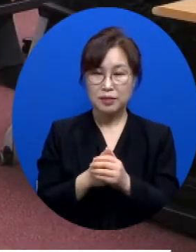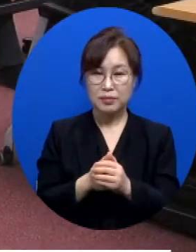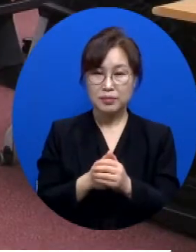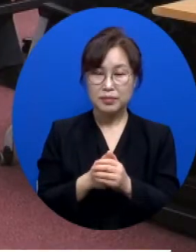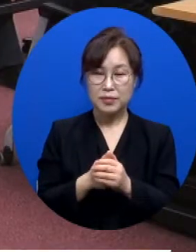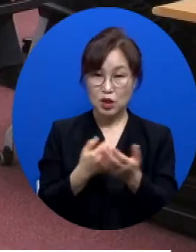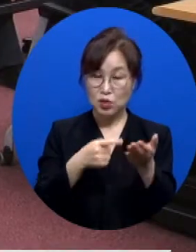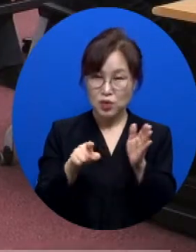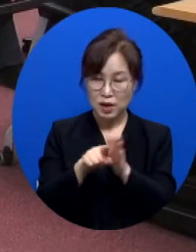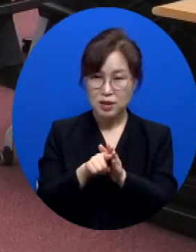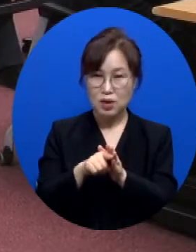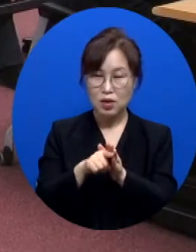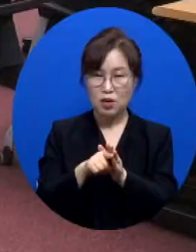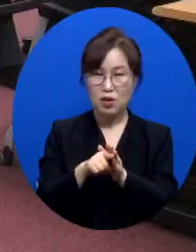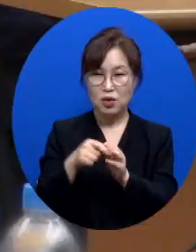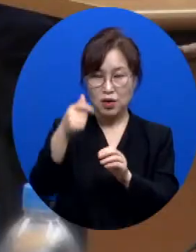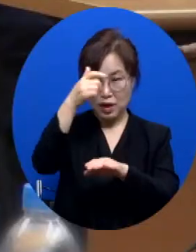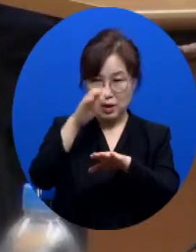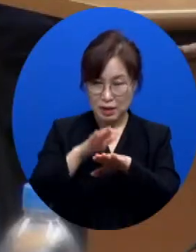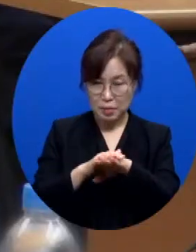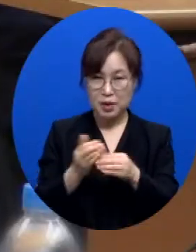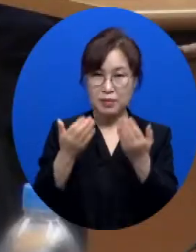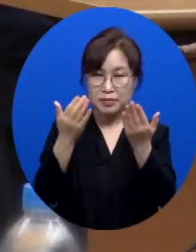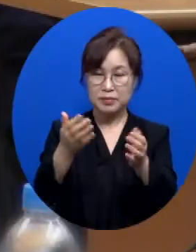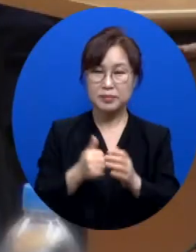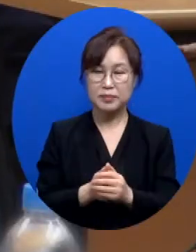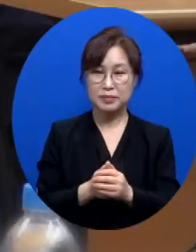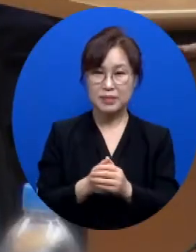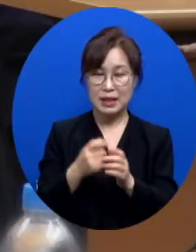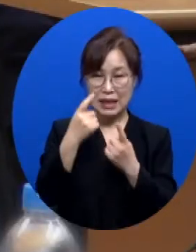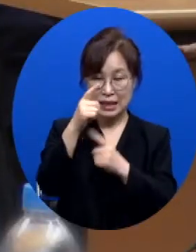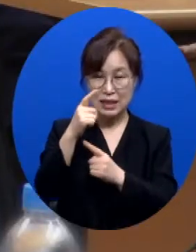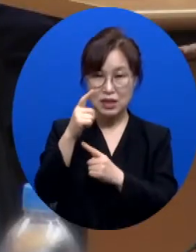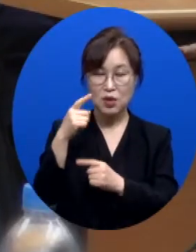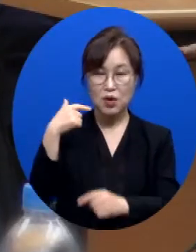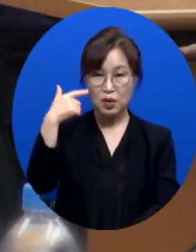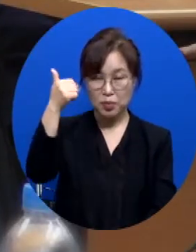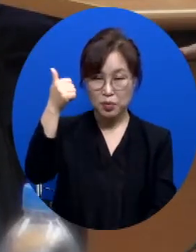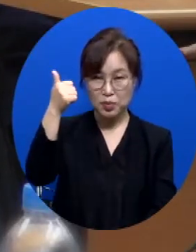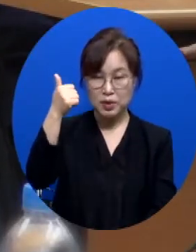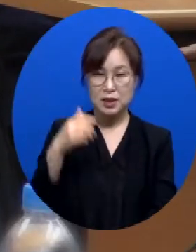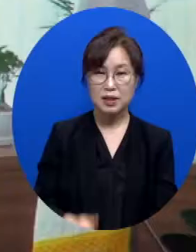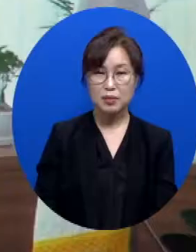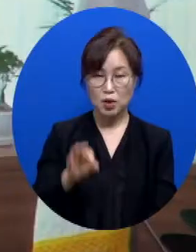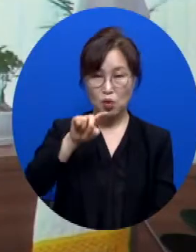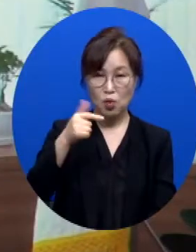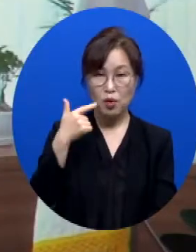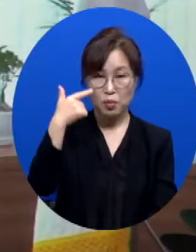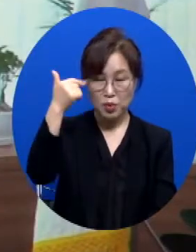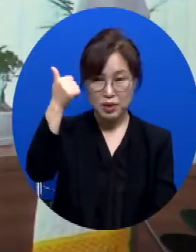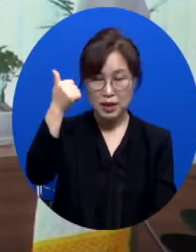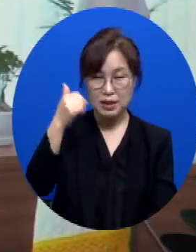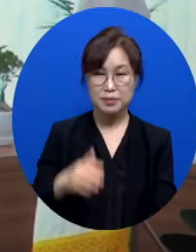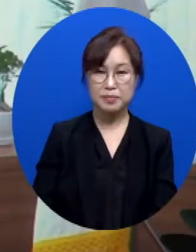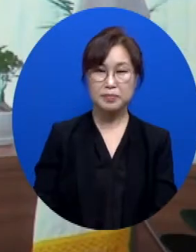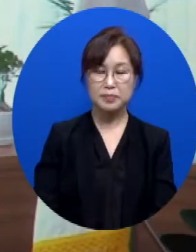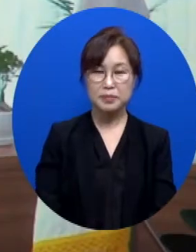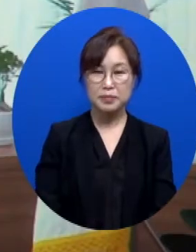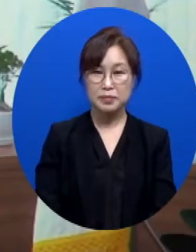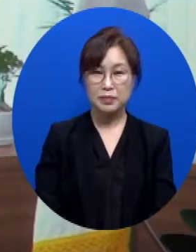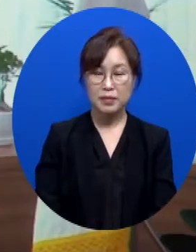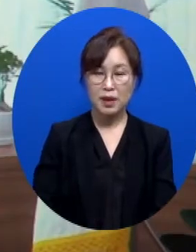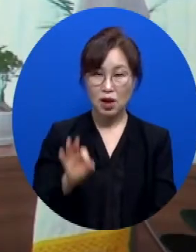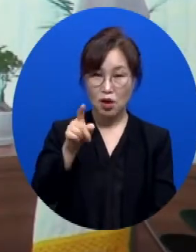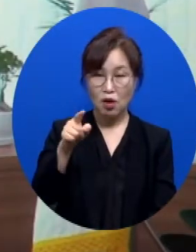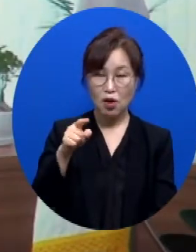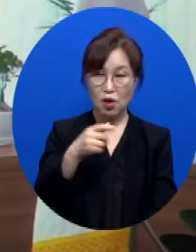제목으로 설교했습니다. 기독교대한감리회 이철 감독회장과 옥토교회 원성웅 목사, 한인세계선교사회